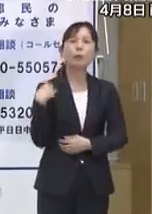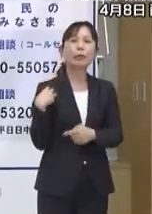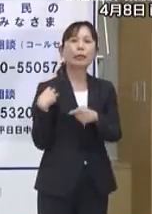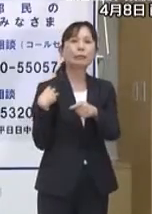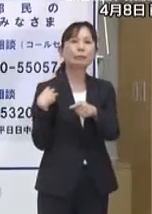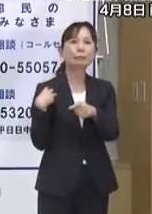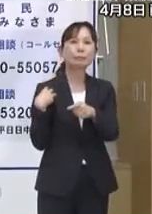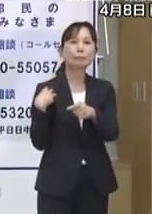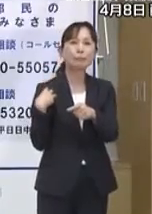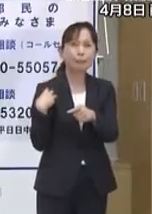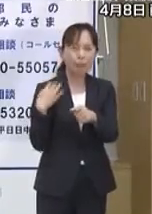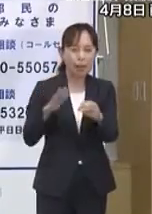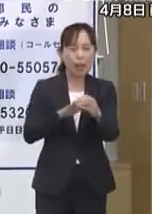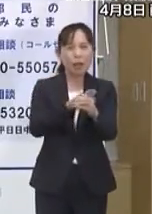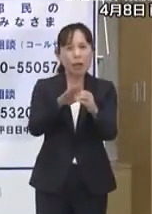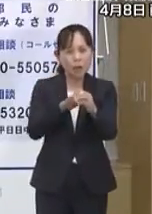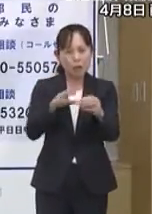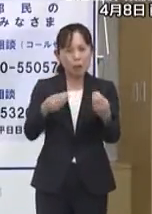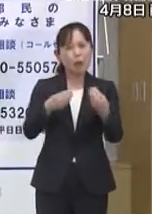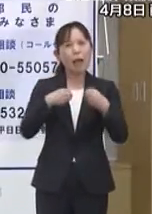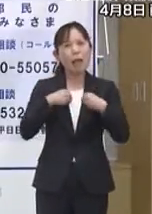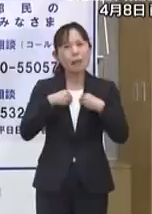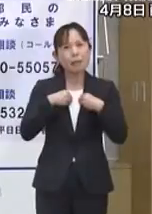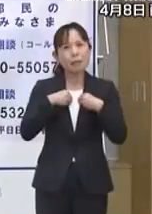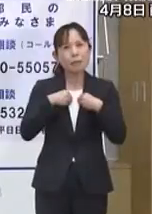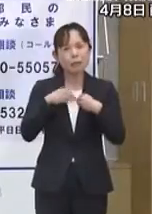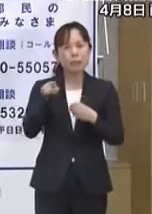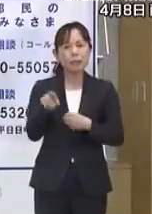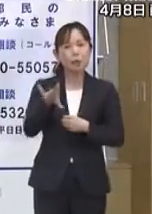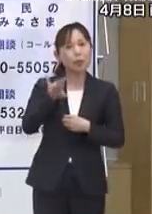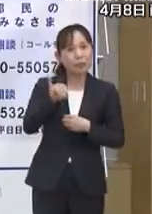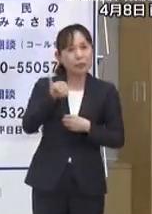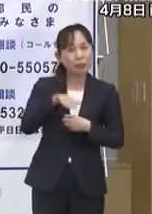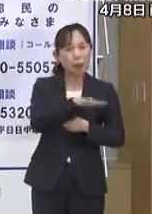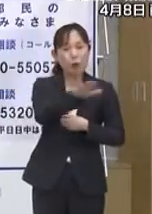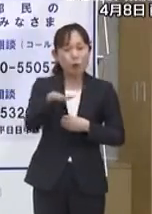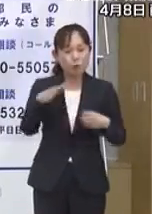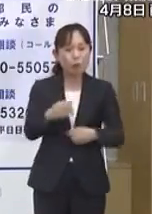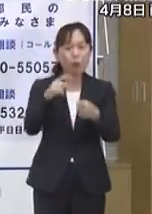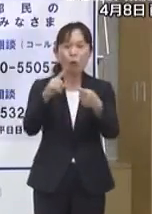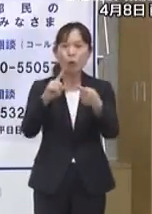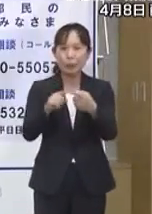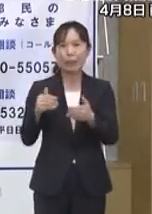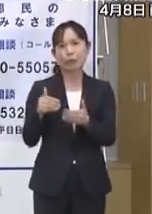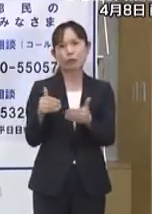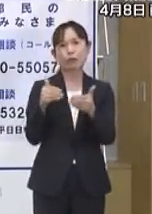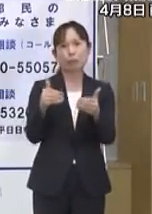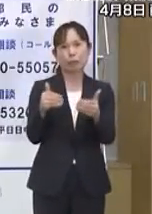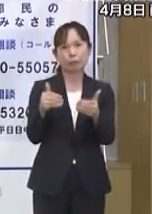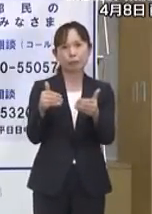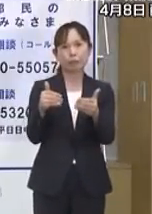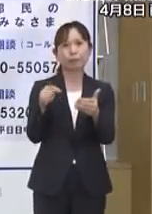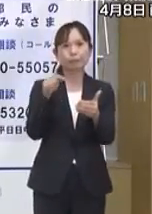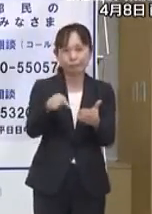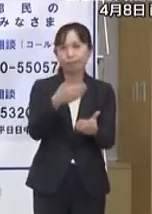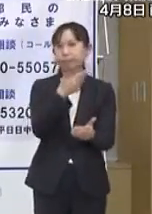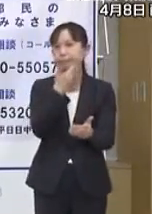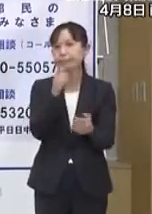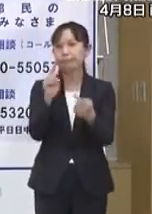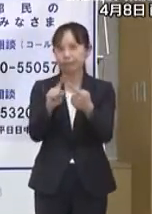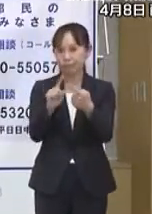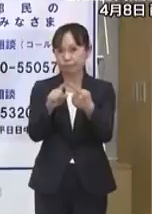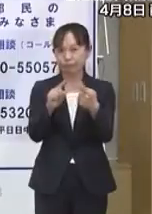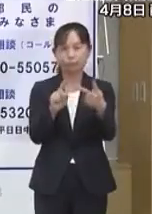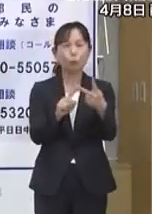新型コロナウイルスの完成省に係る措置を総合的に推進することを規定するこれが一つ